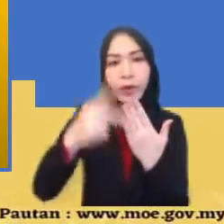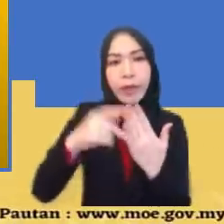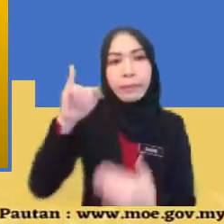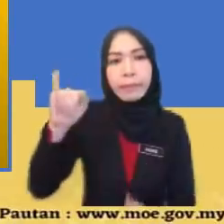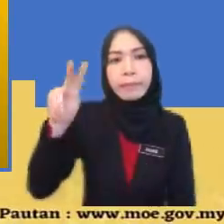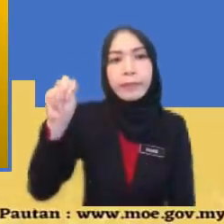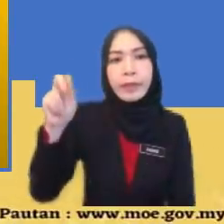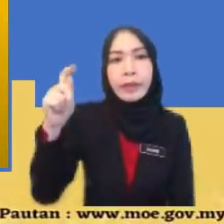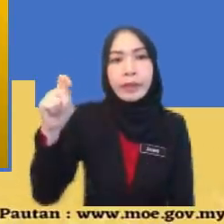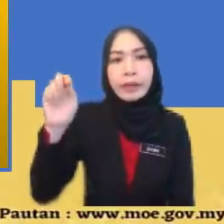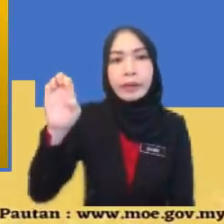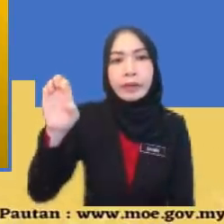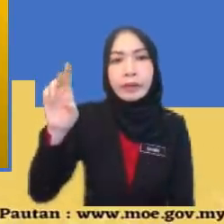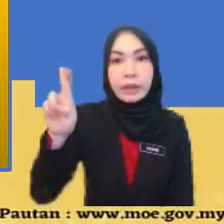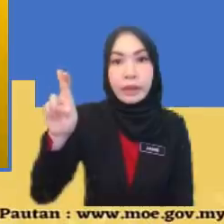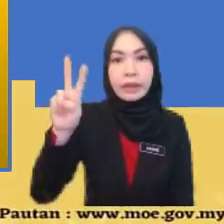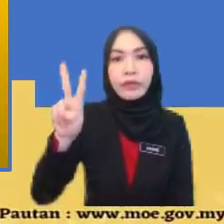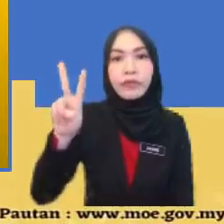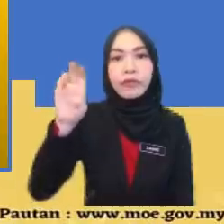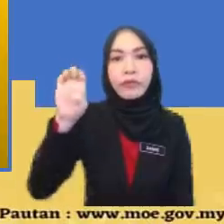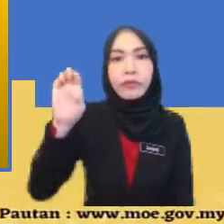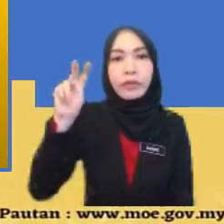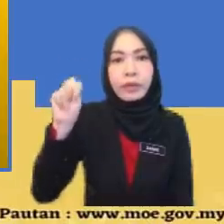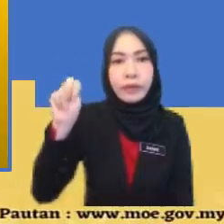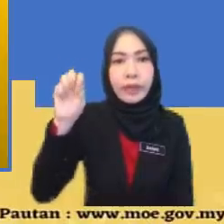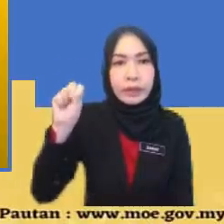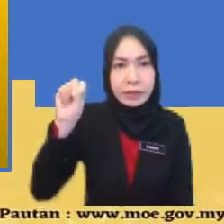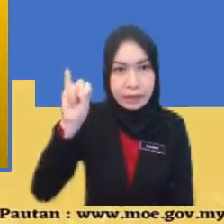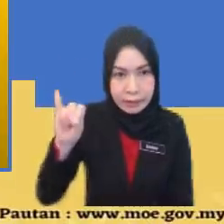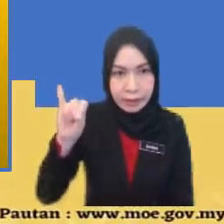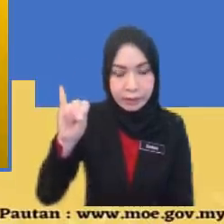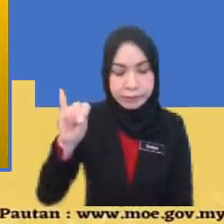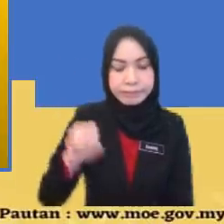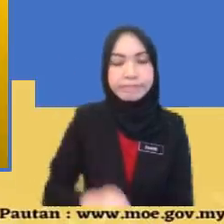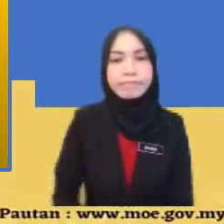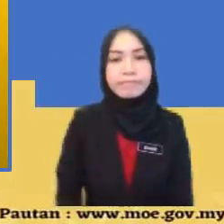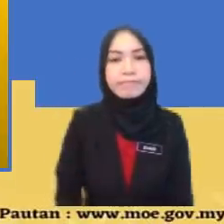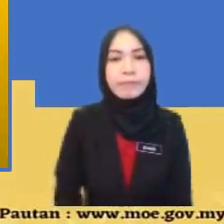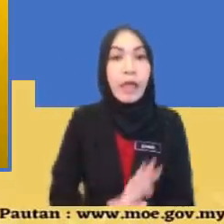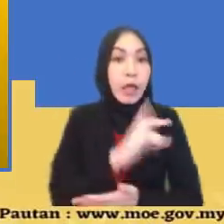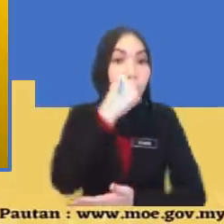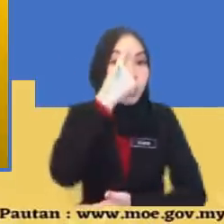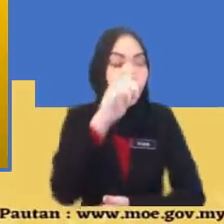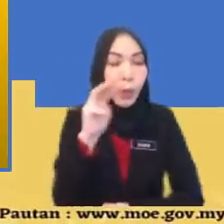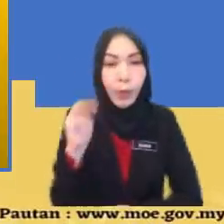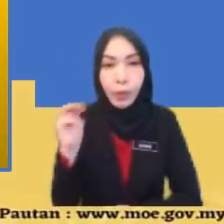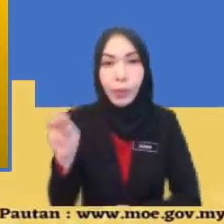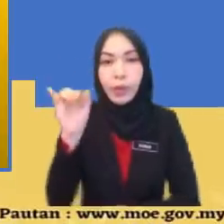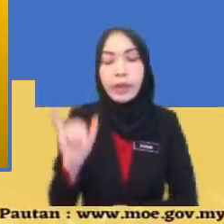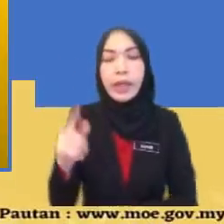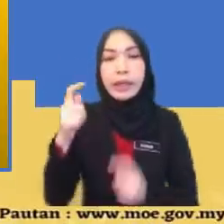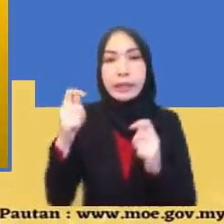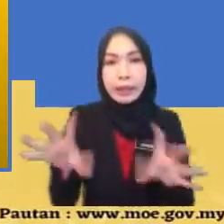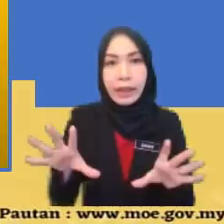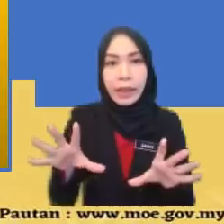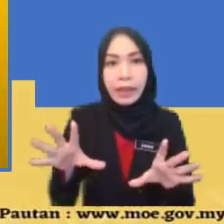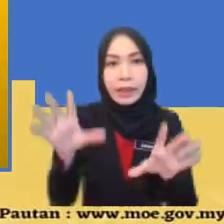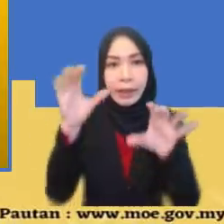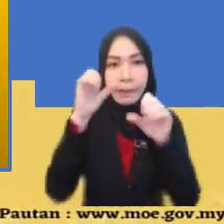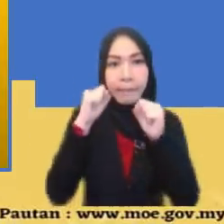hinggalah tingkatan 5 bagi murid yang telah mencapai tahap penguasaan tiga hingga enam pihak sekolah boleh melaksanakan